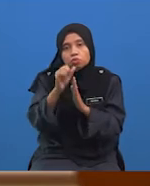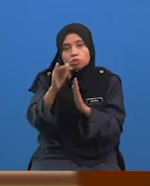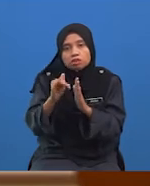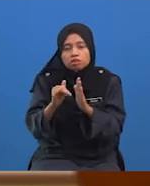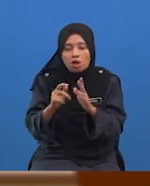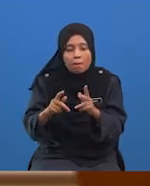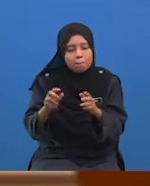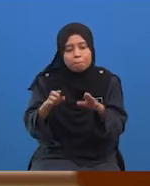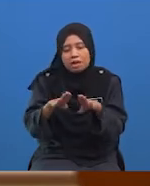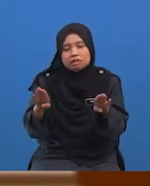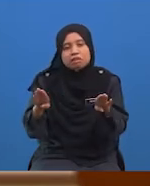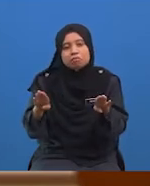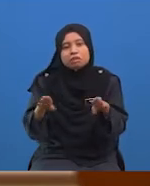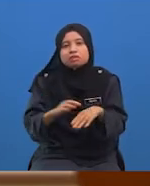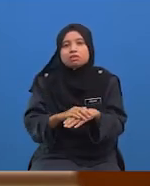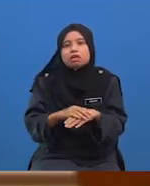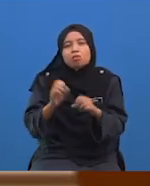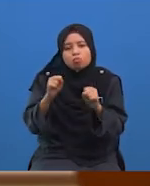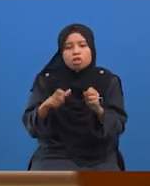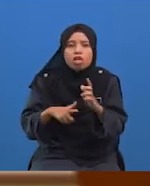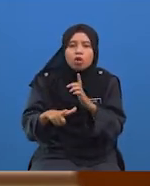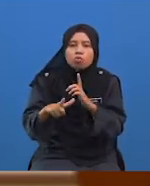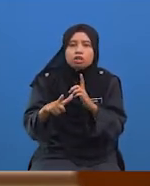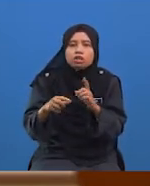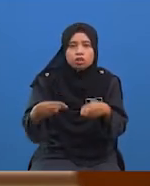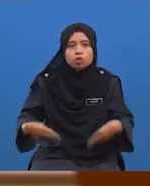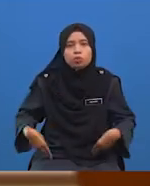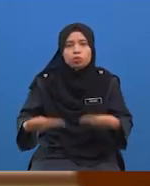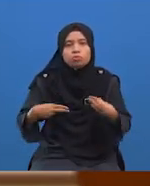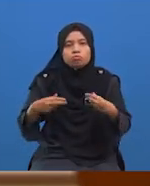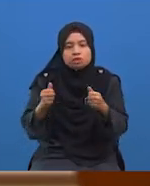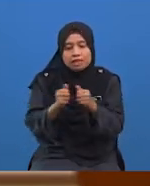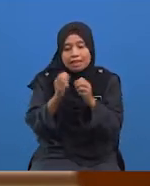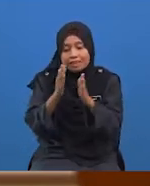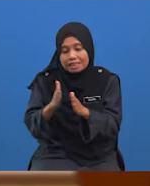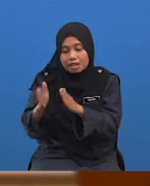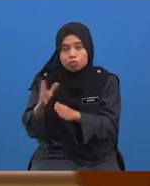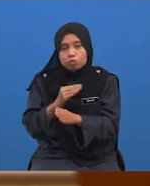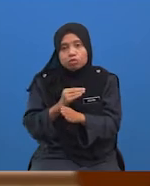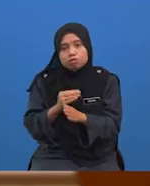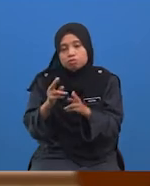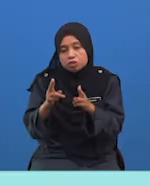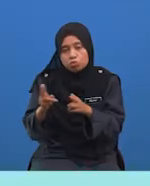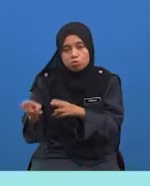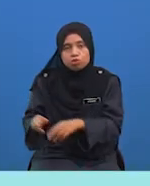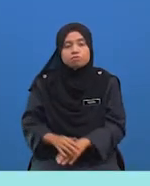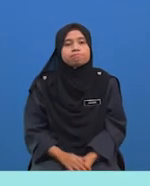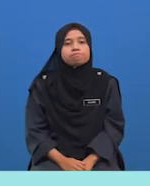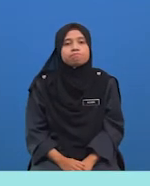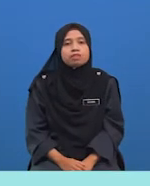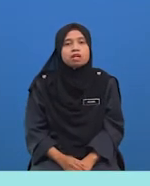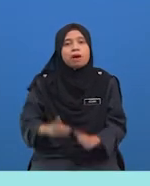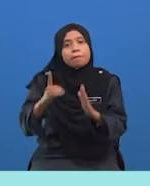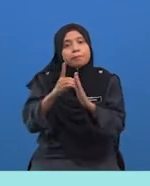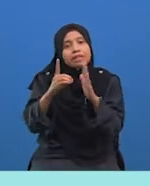ketara. Kita boleh melalui kehidupan dalam keadaan yang teratur dan terurus.